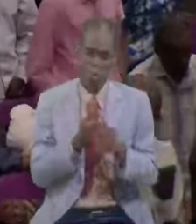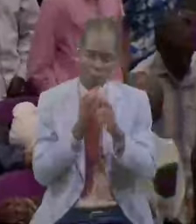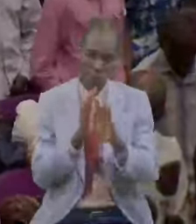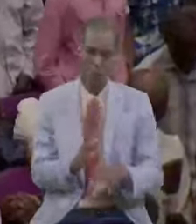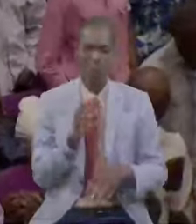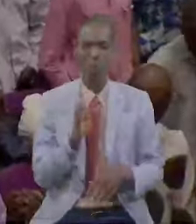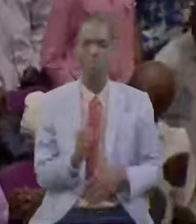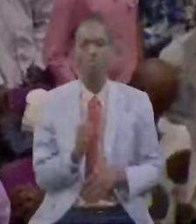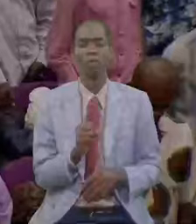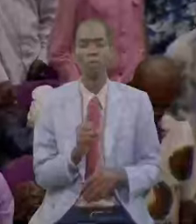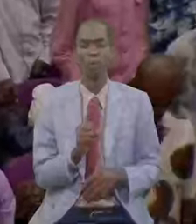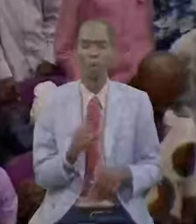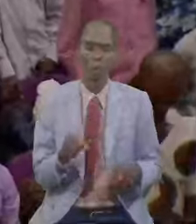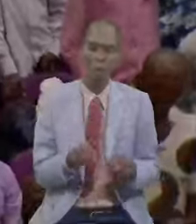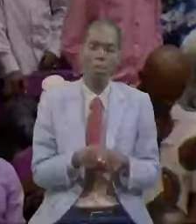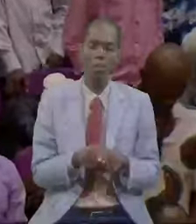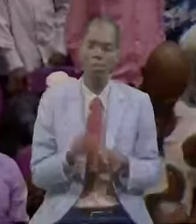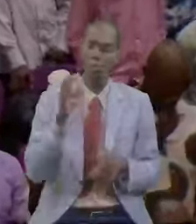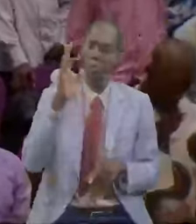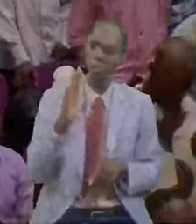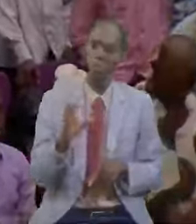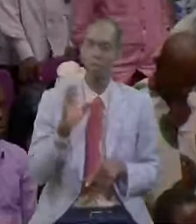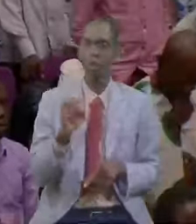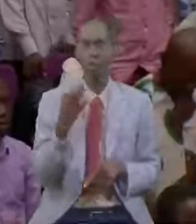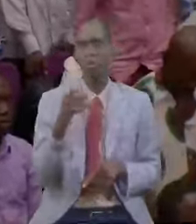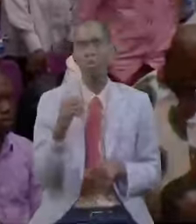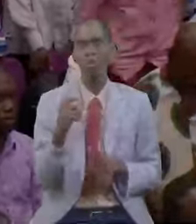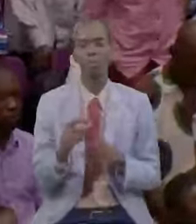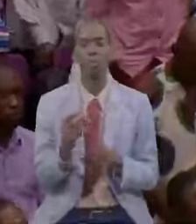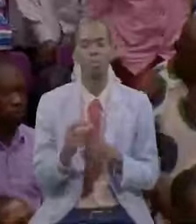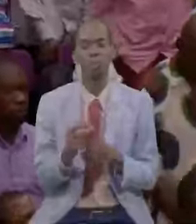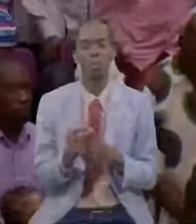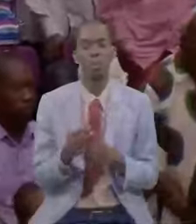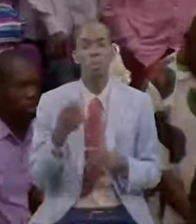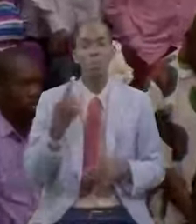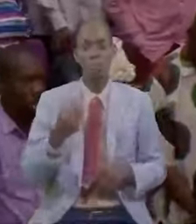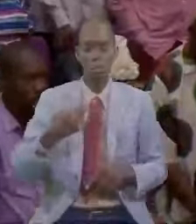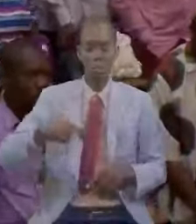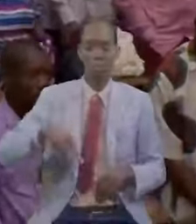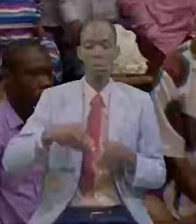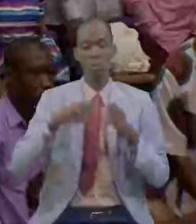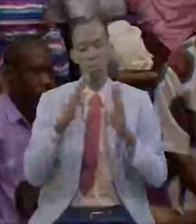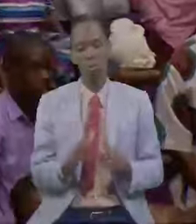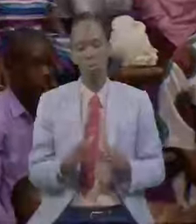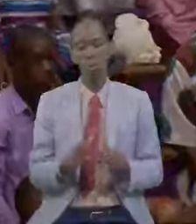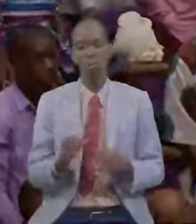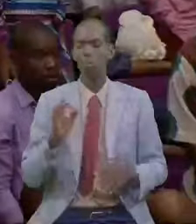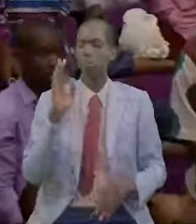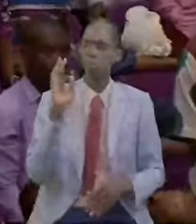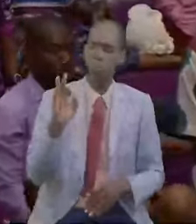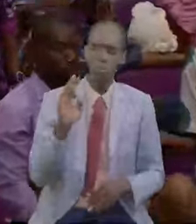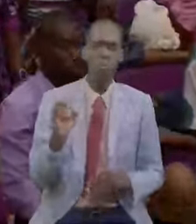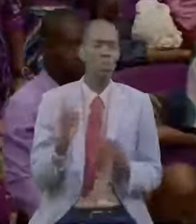gens comme moi devons être pratiquants de la parole et non seulement des prédicateurs de la parole. Les